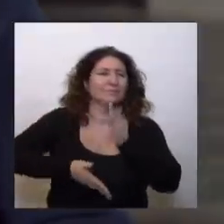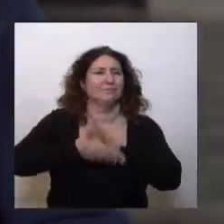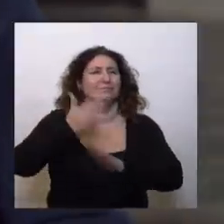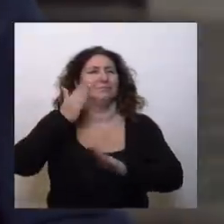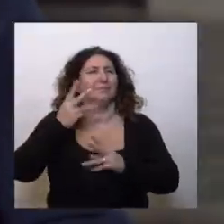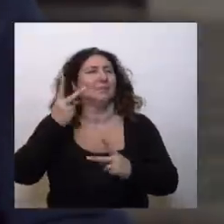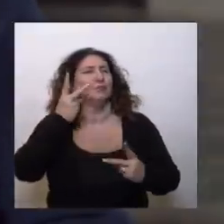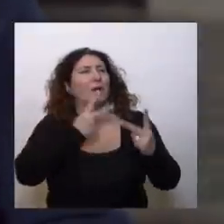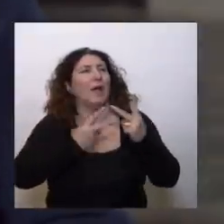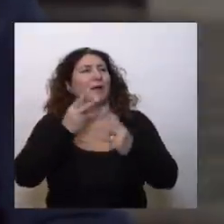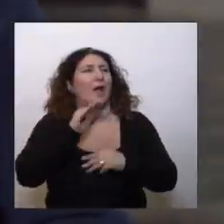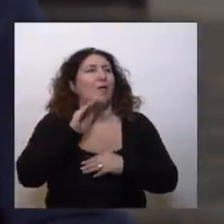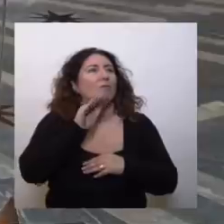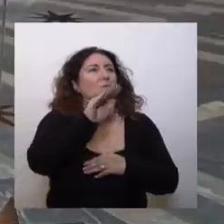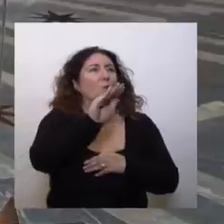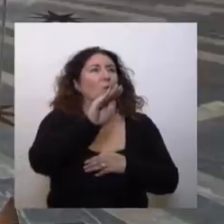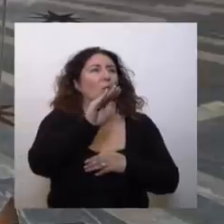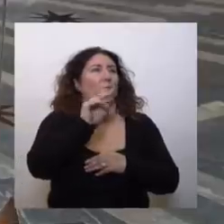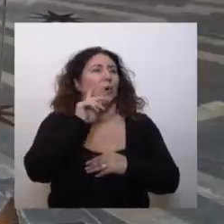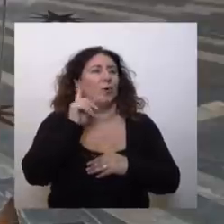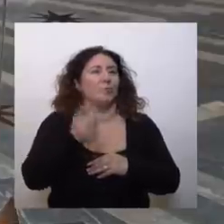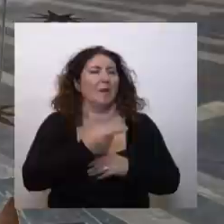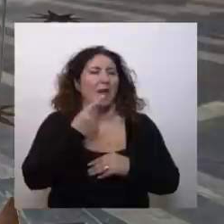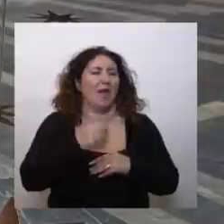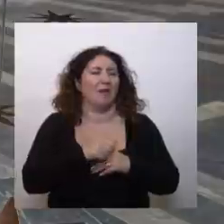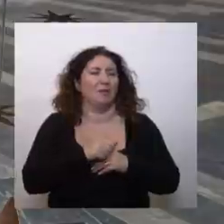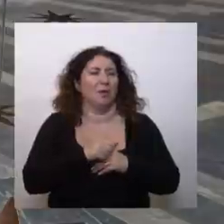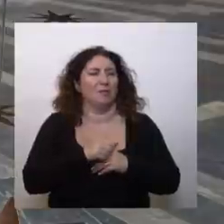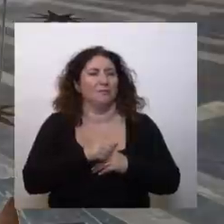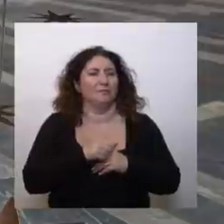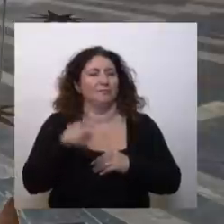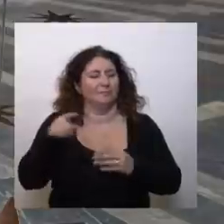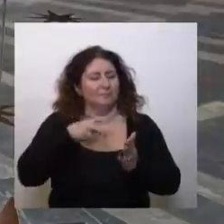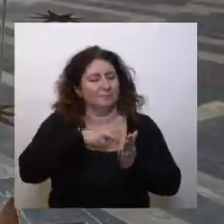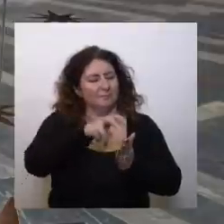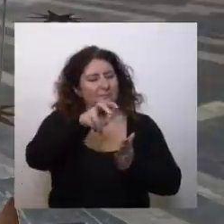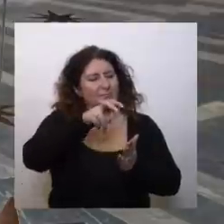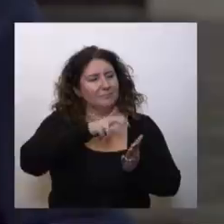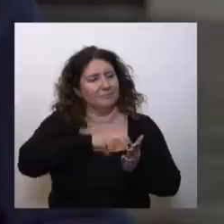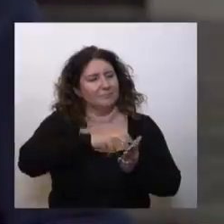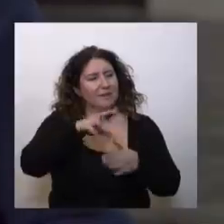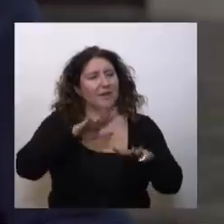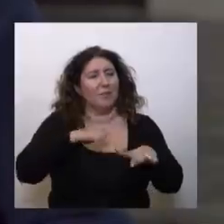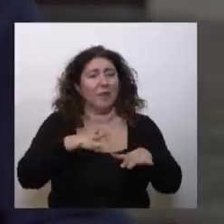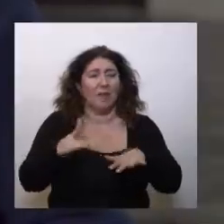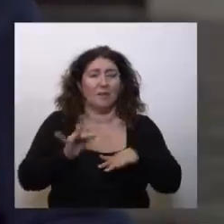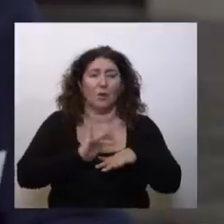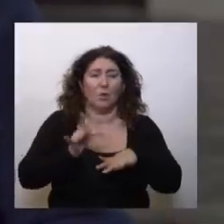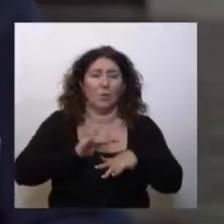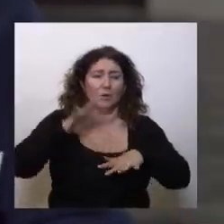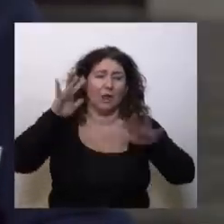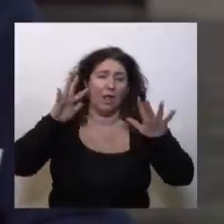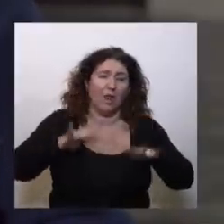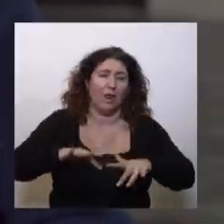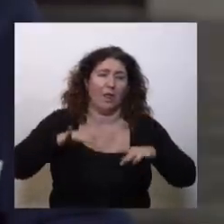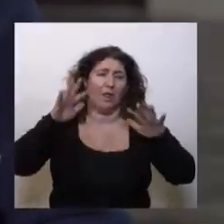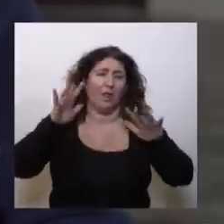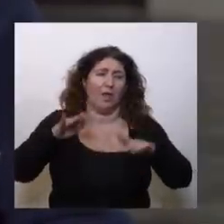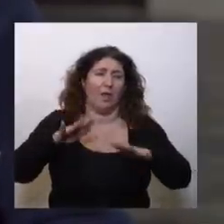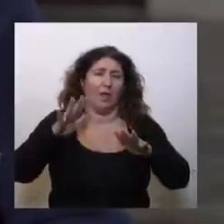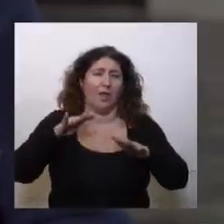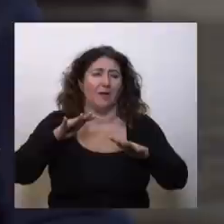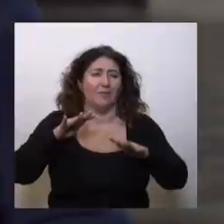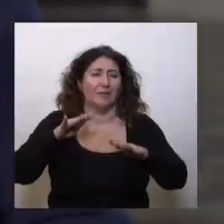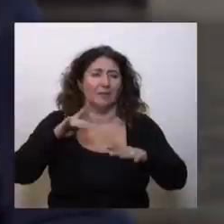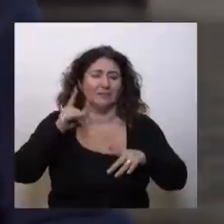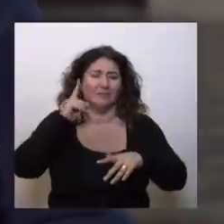futuro migliore. Le immagini del loro camminare, a piedi nudi, nella neve, lungo la rotta dei